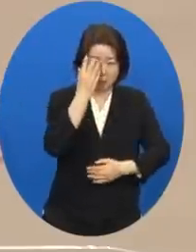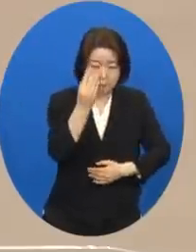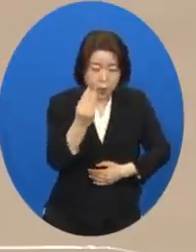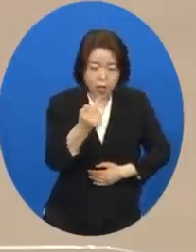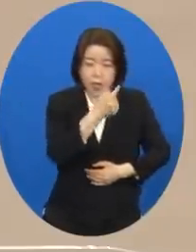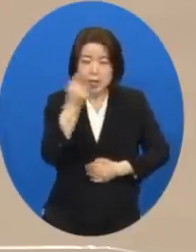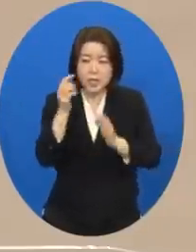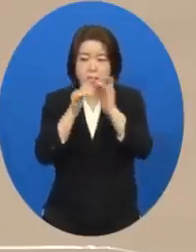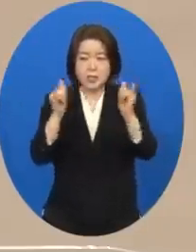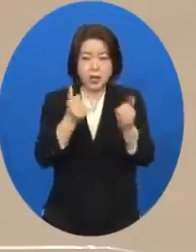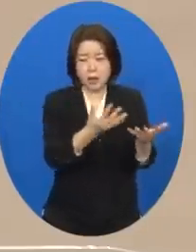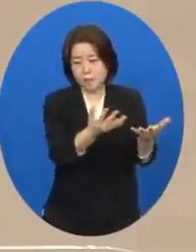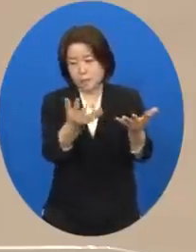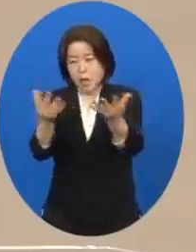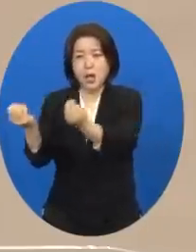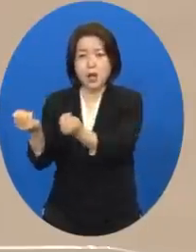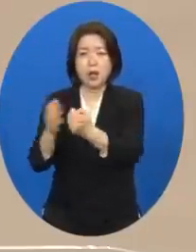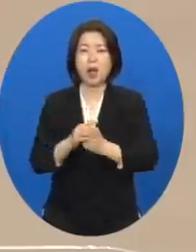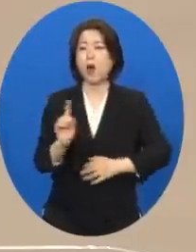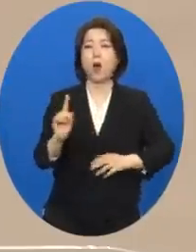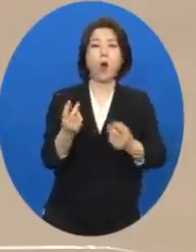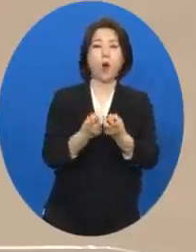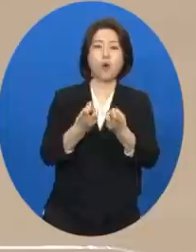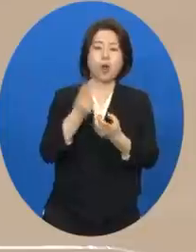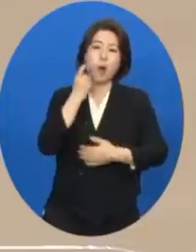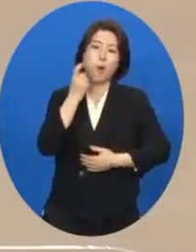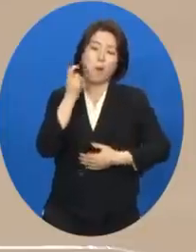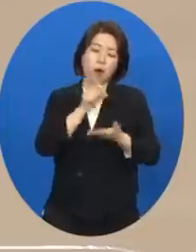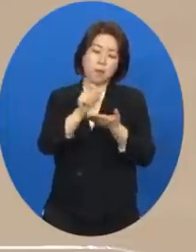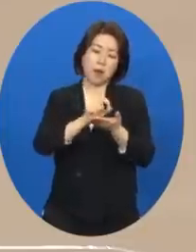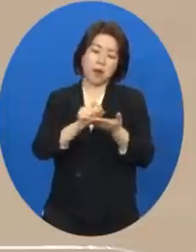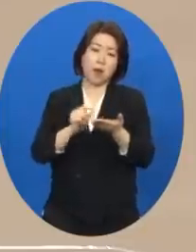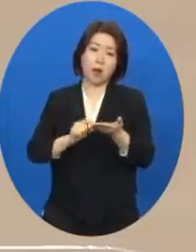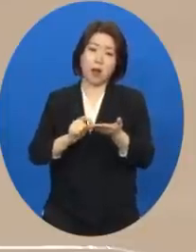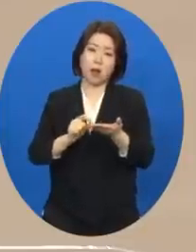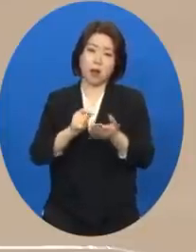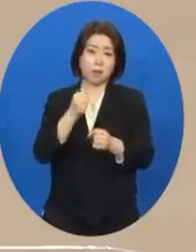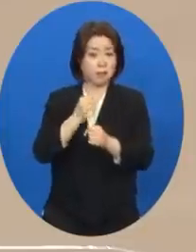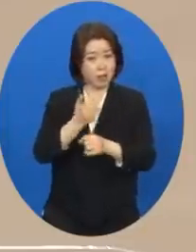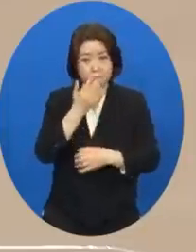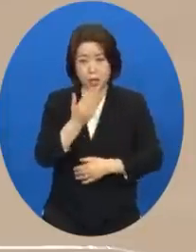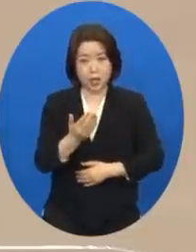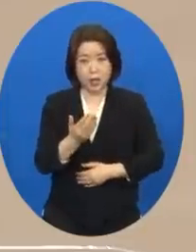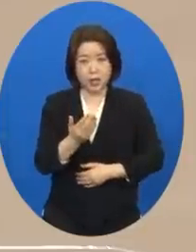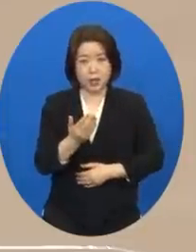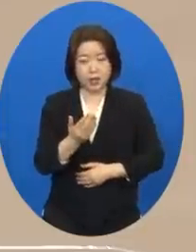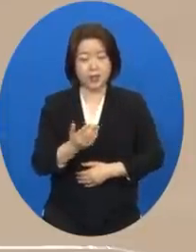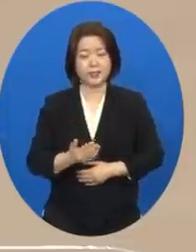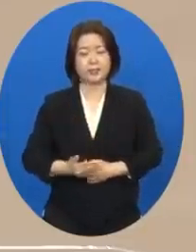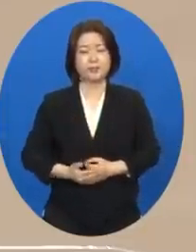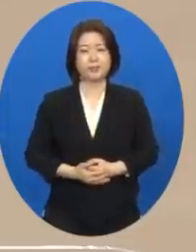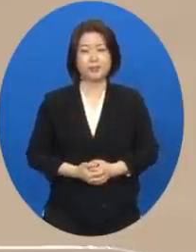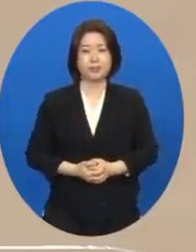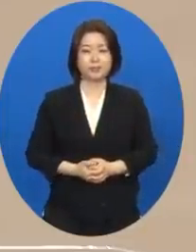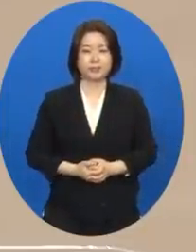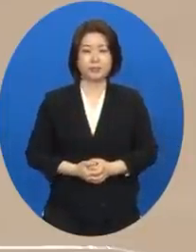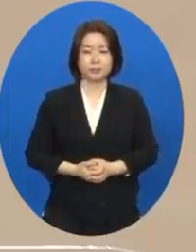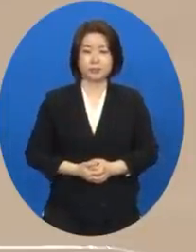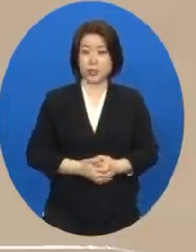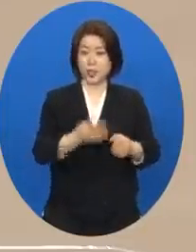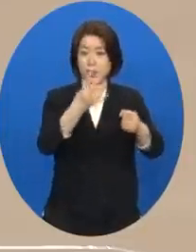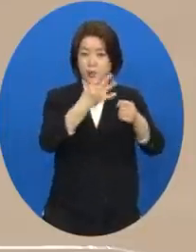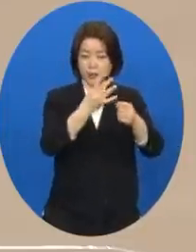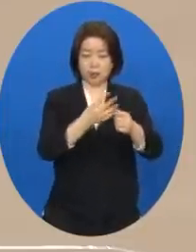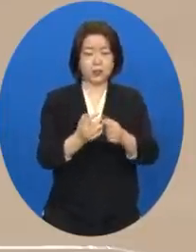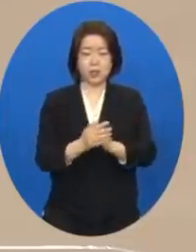그렇게 많은데 어떻게 거짓말로 예수님의 부활을 말할 수 있었겠느냐 또 하나가